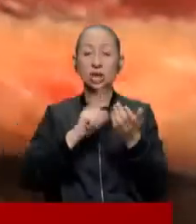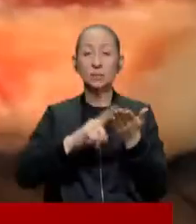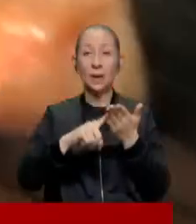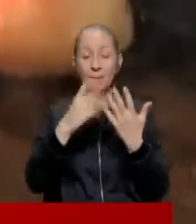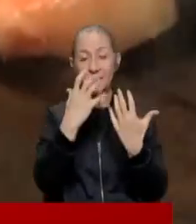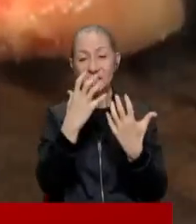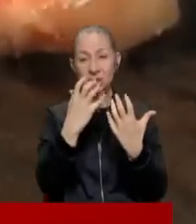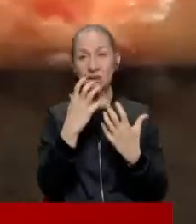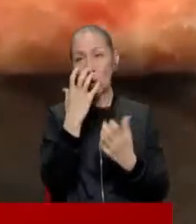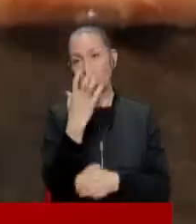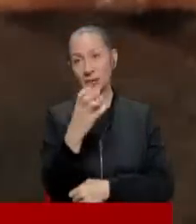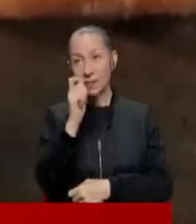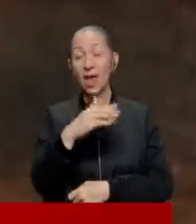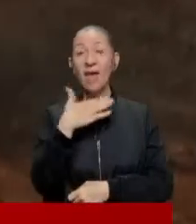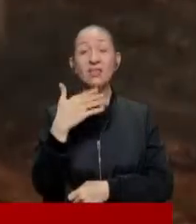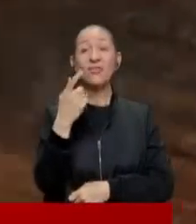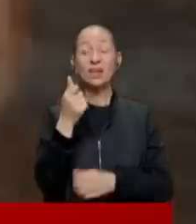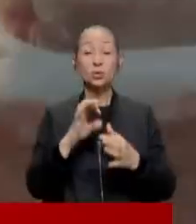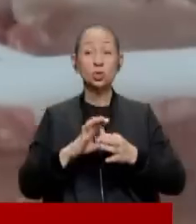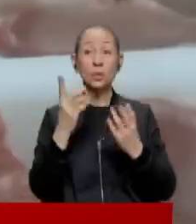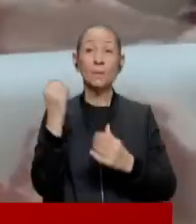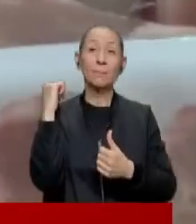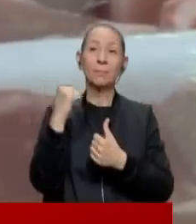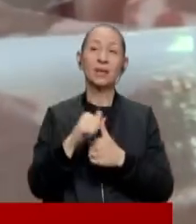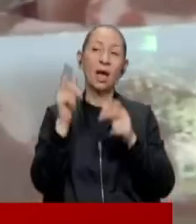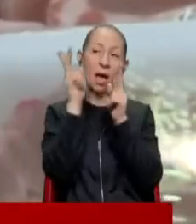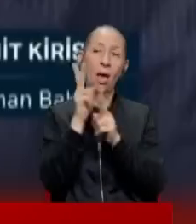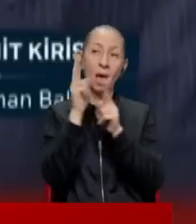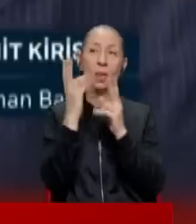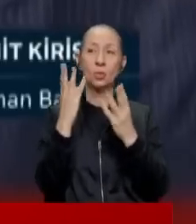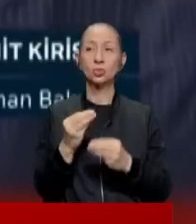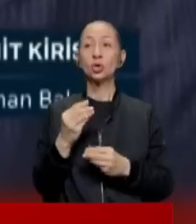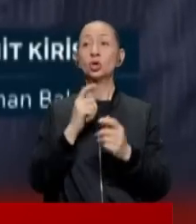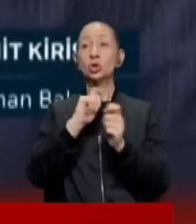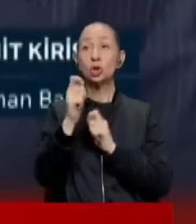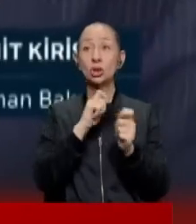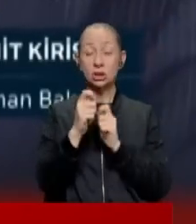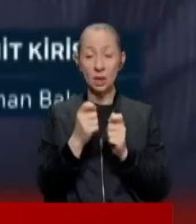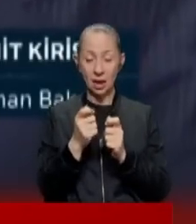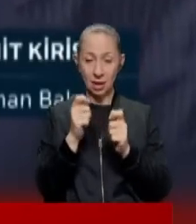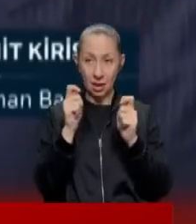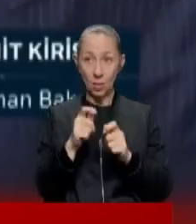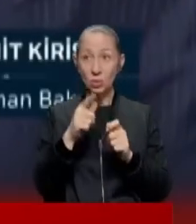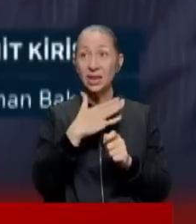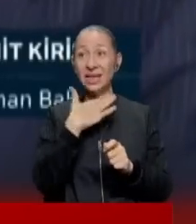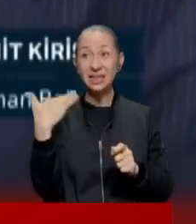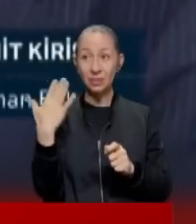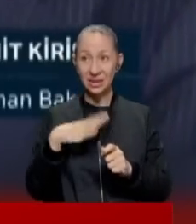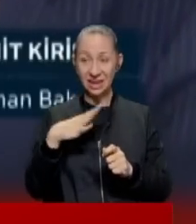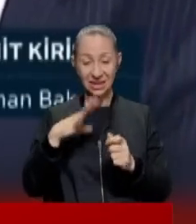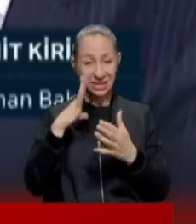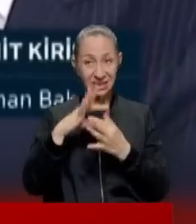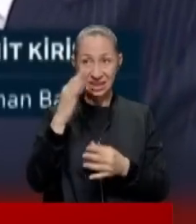besicilik önerisinde bulundu et fiyatlarına çözüm bir kez daha hayal oldu sözleşmeli üretimle bunu kesmek isteyen